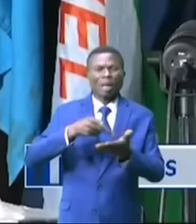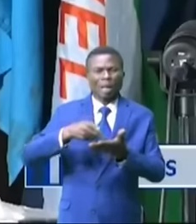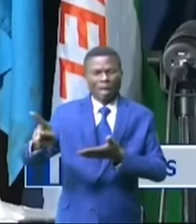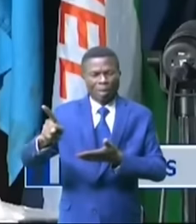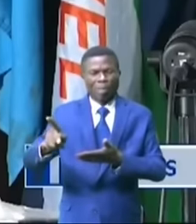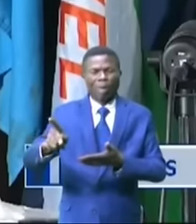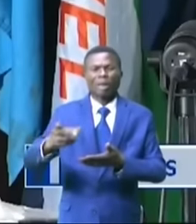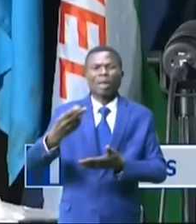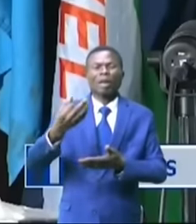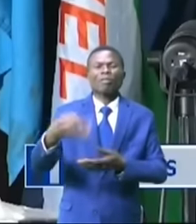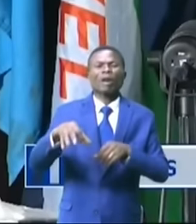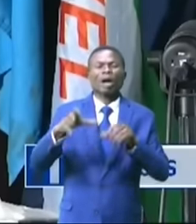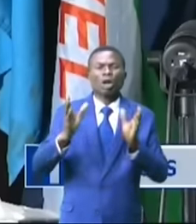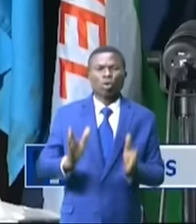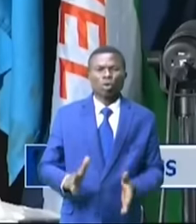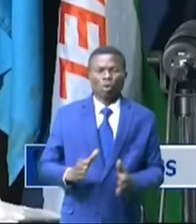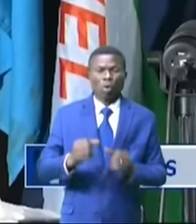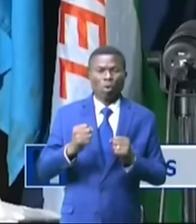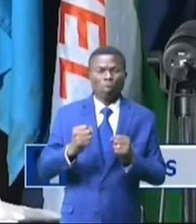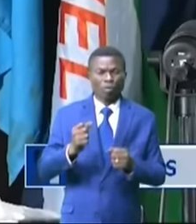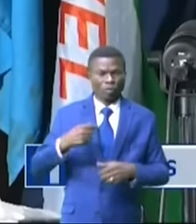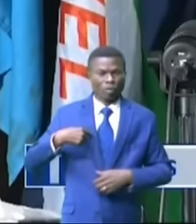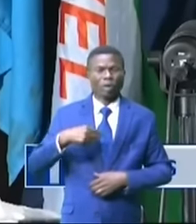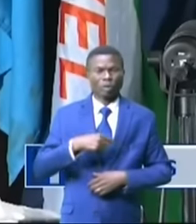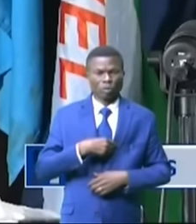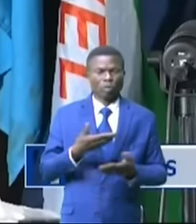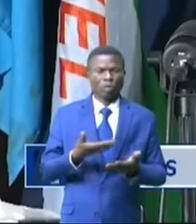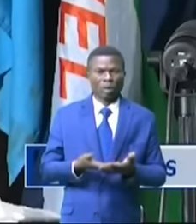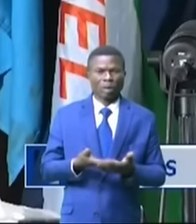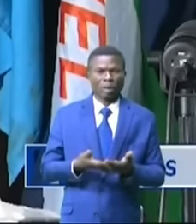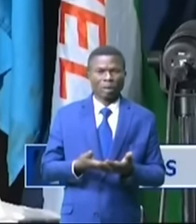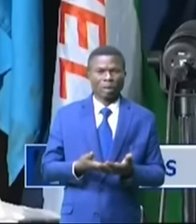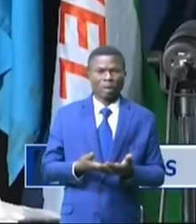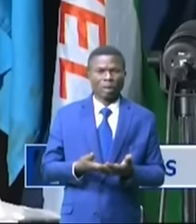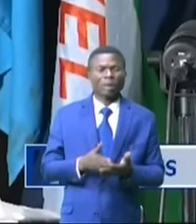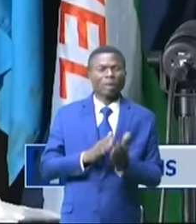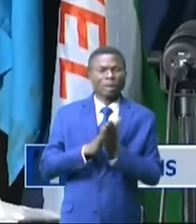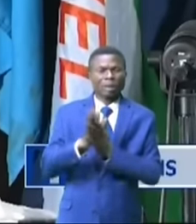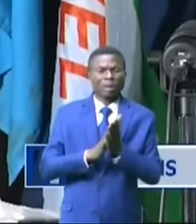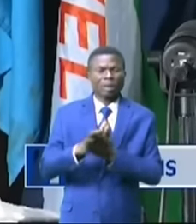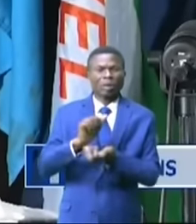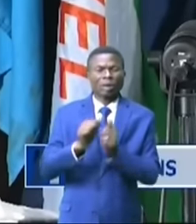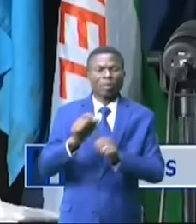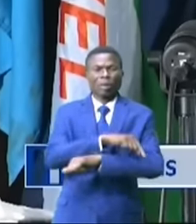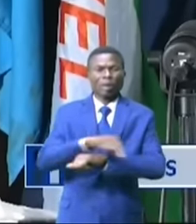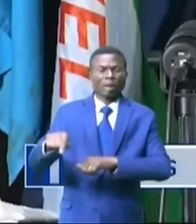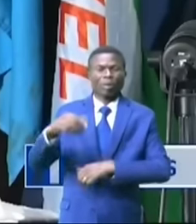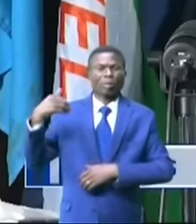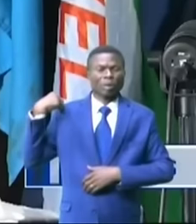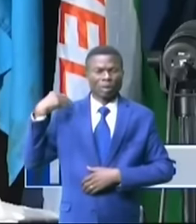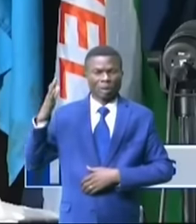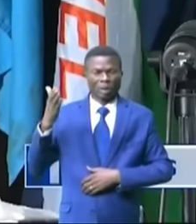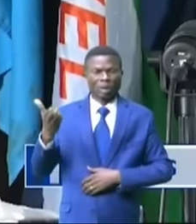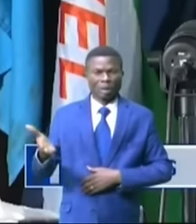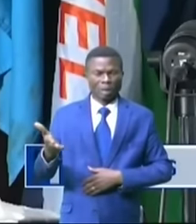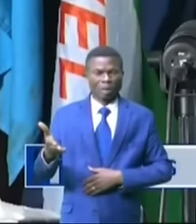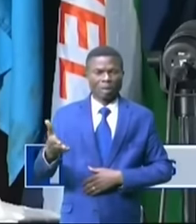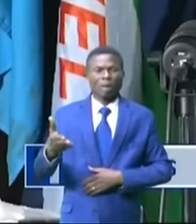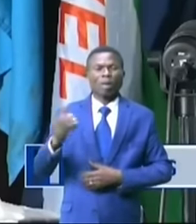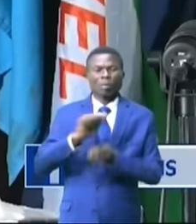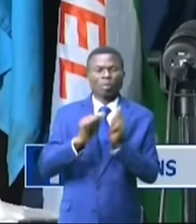monnaie, souveraineté sur le plan monétaire? Ça, c'est en ce qui concerne l'institution de la République au niveau